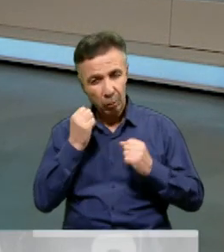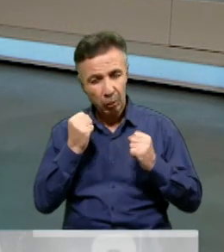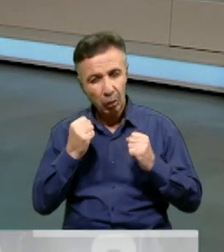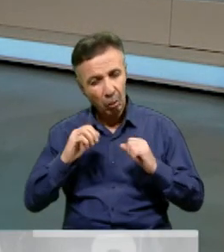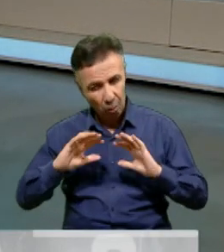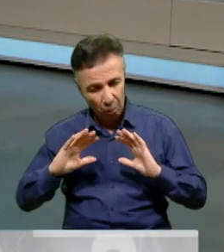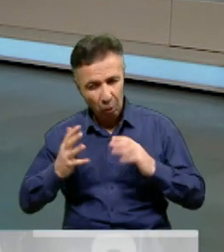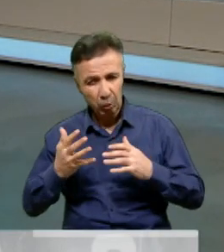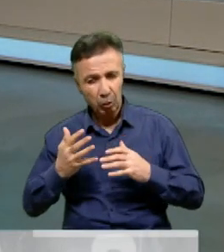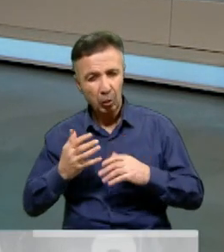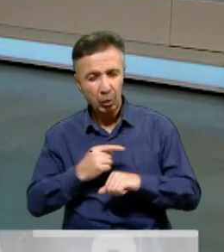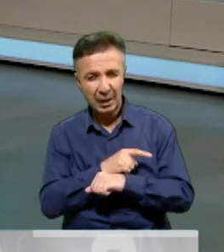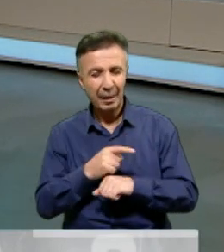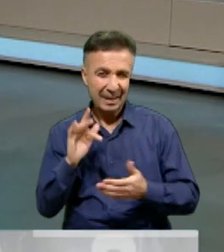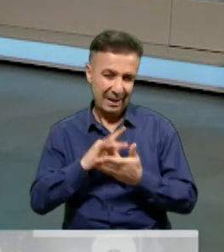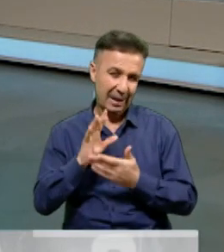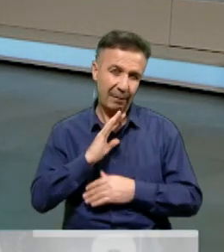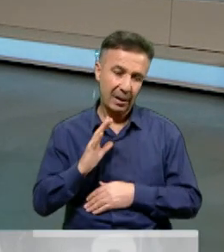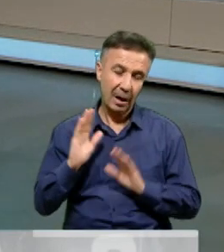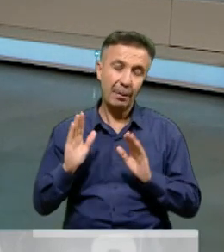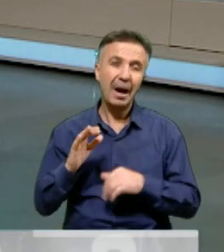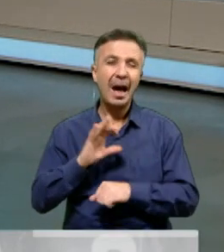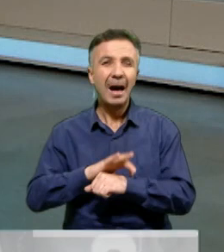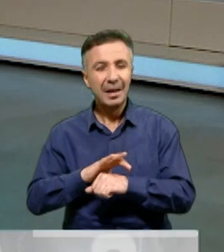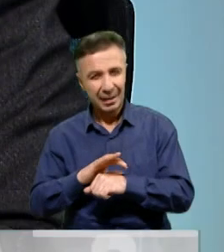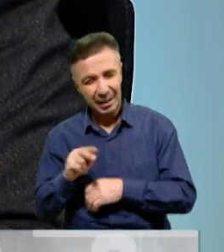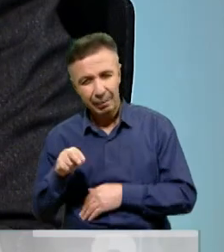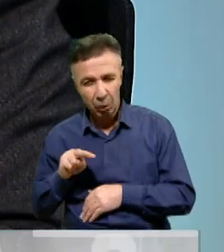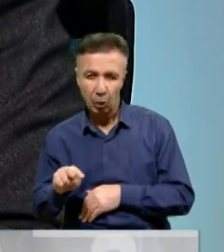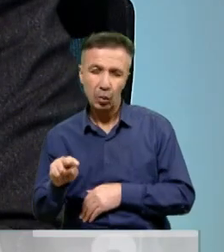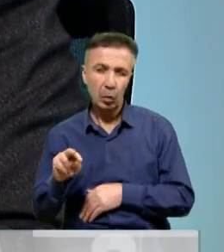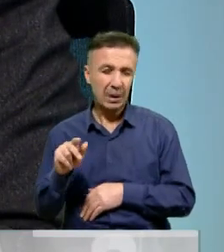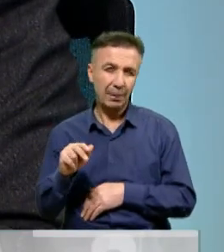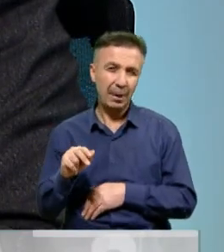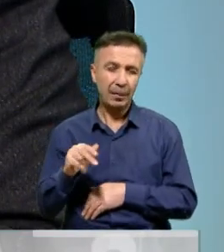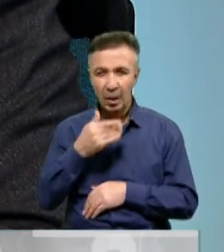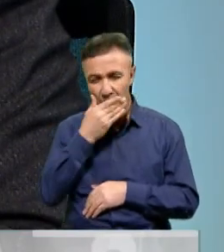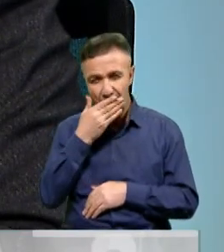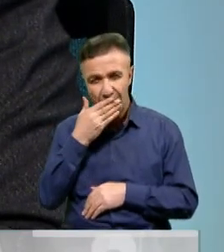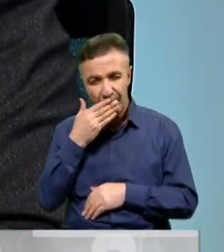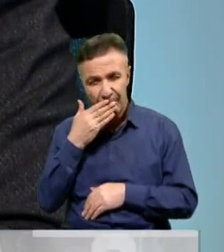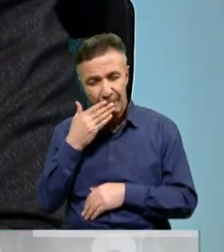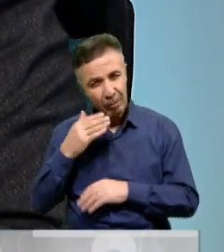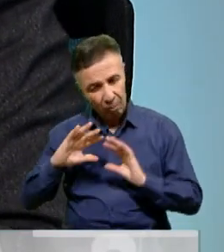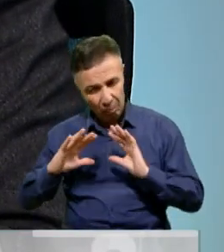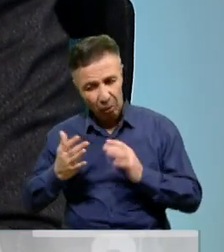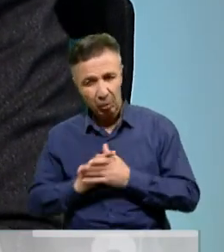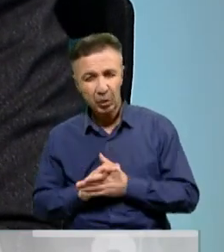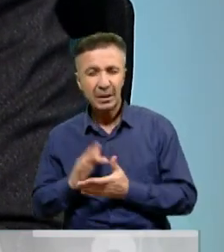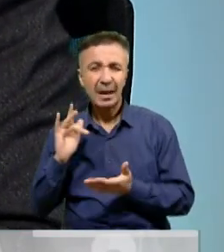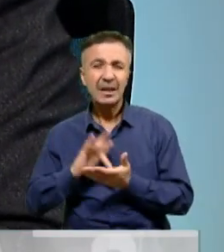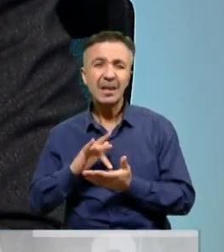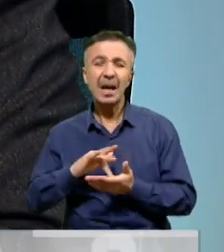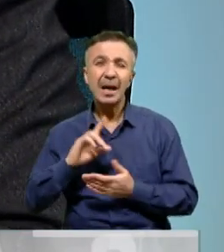zaman kefaret oluyor. Ama eğer hastalık gibi, yolculuk gibi bir nedenden dolayı bozmuşsak kefaret